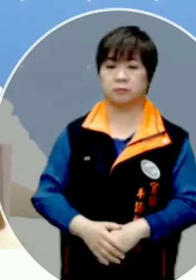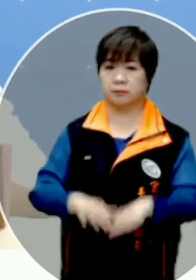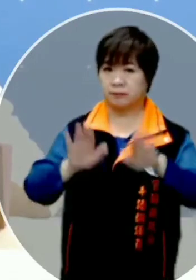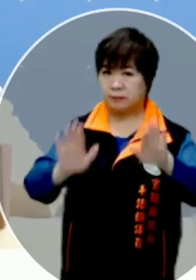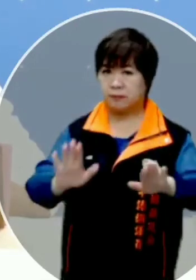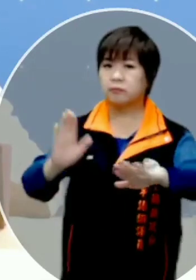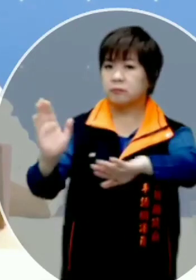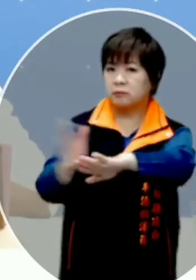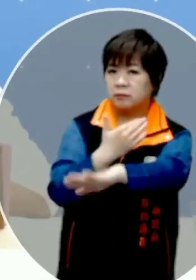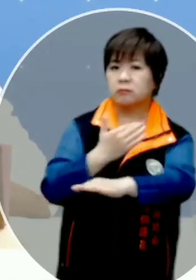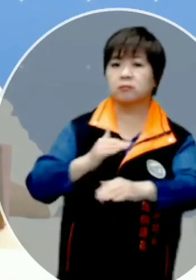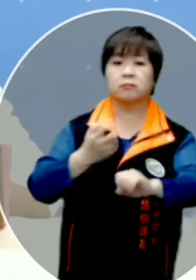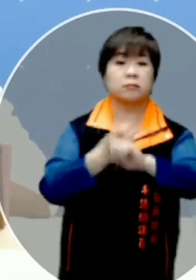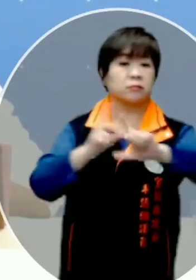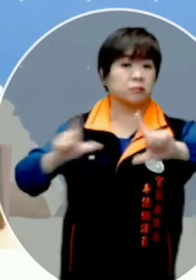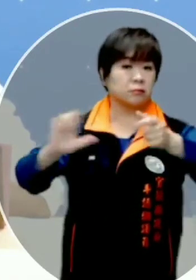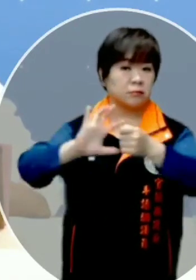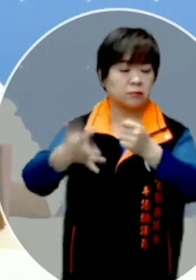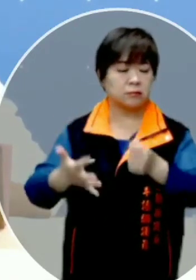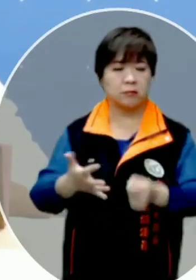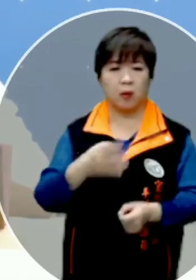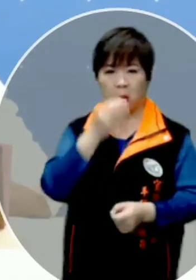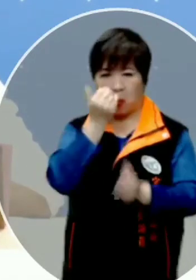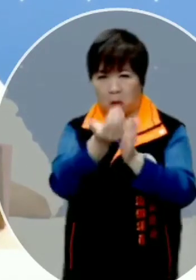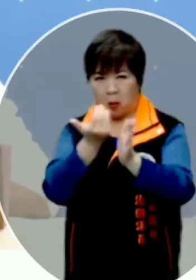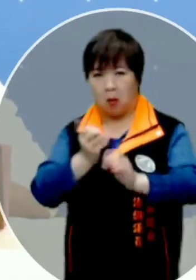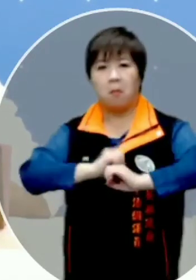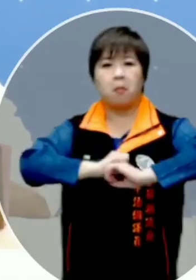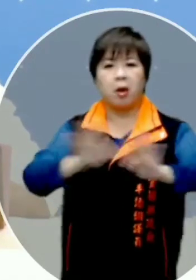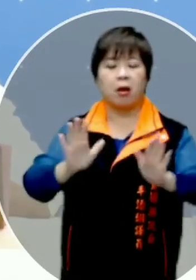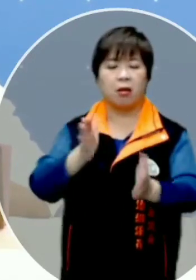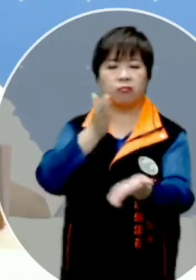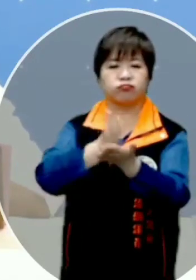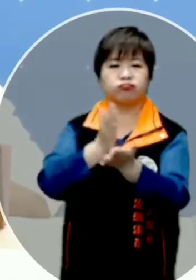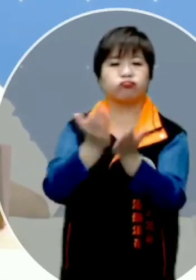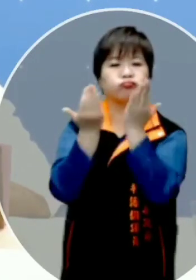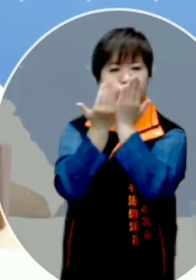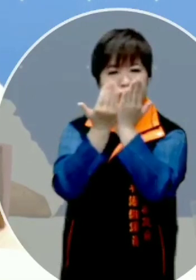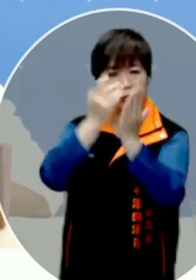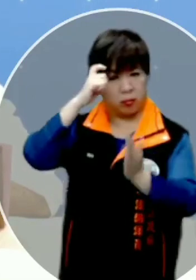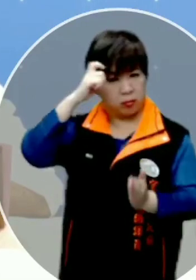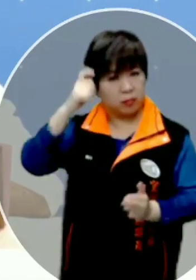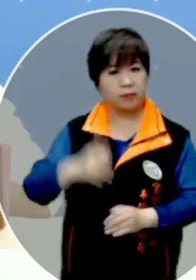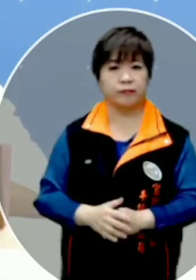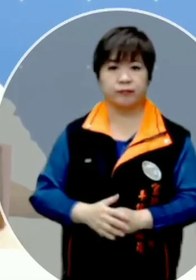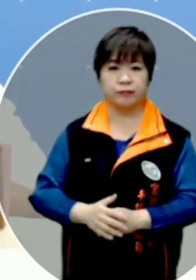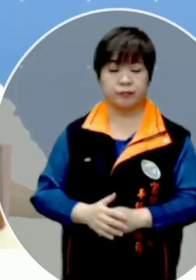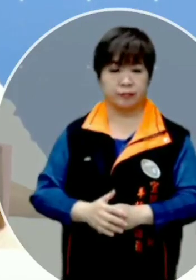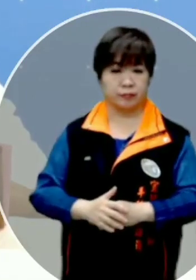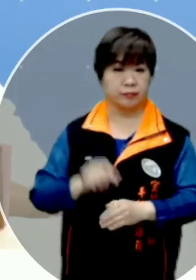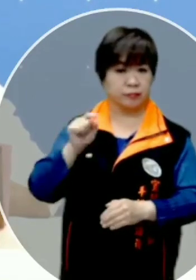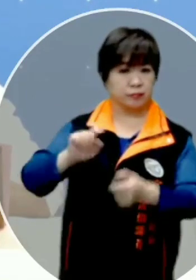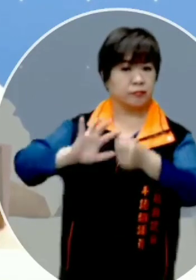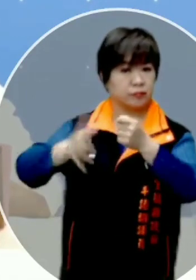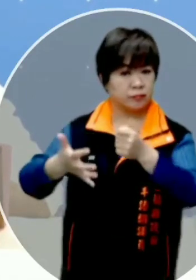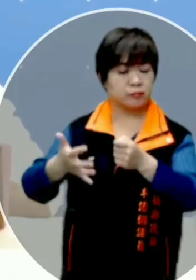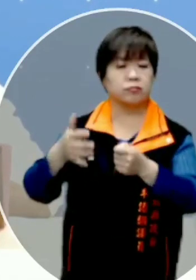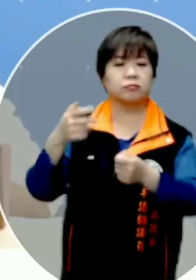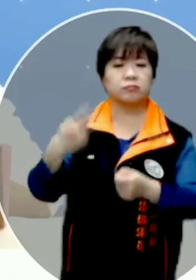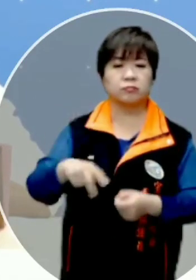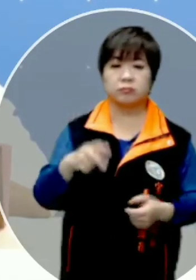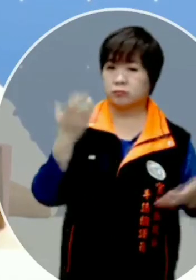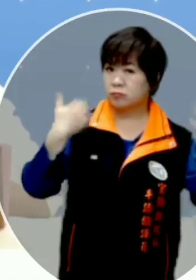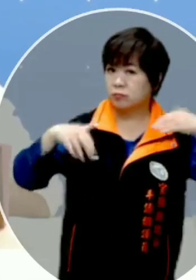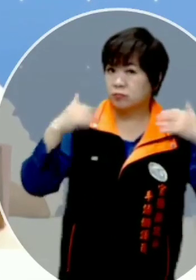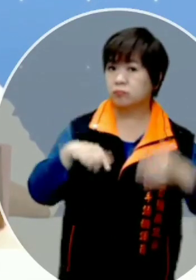起罗东国中预防性停课10天。除了罗东国中之外呢，舞蹈老师